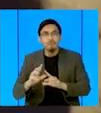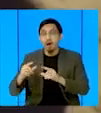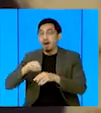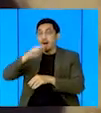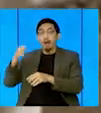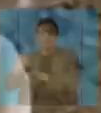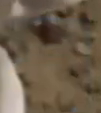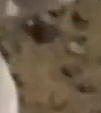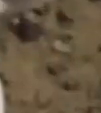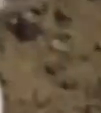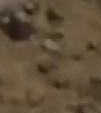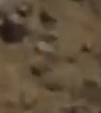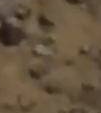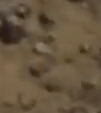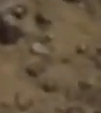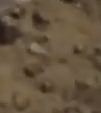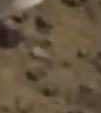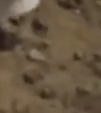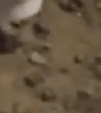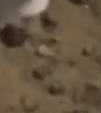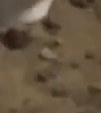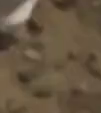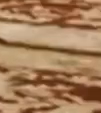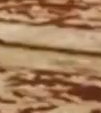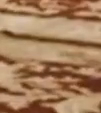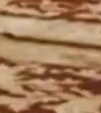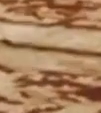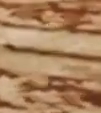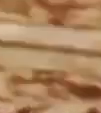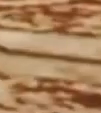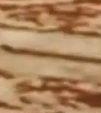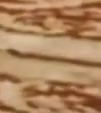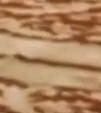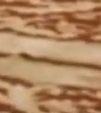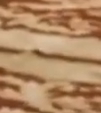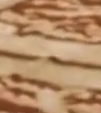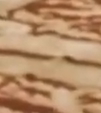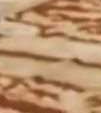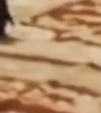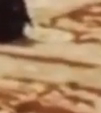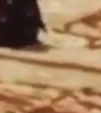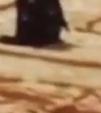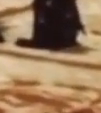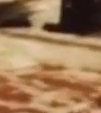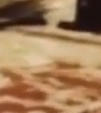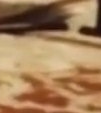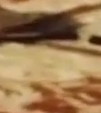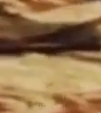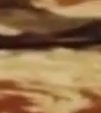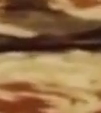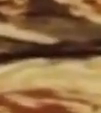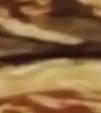meninggalkan Arafah dengan sejumlah bus menuju Muzdalifah. Sebelumnya, para jemaah melakukan sholat berjemaah di lokasi